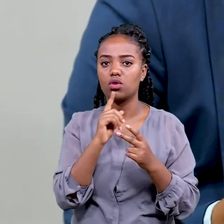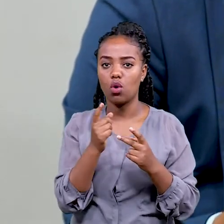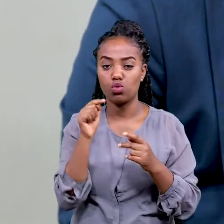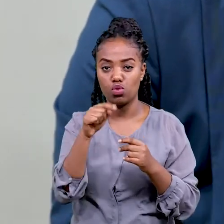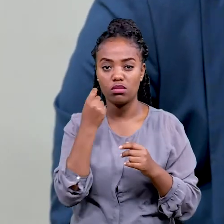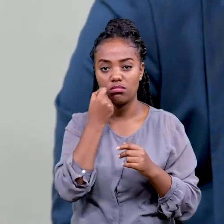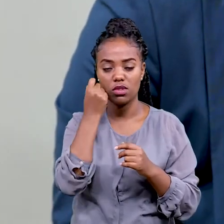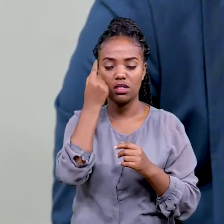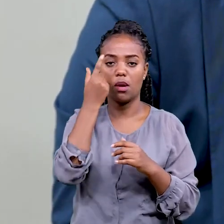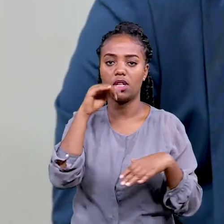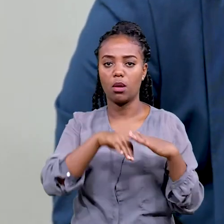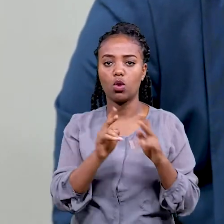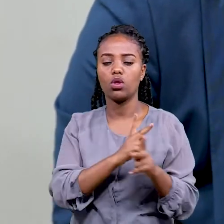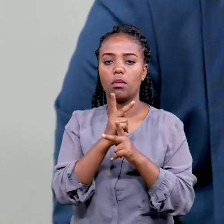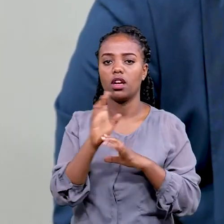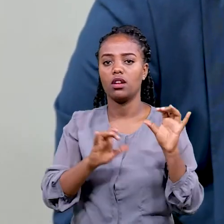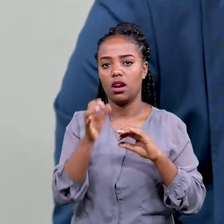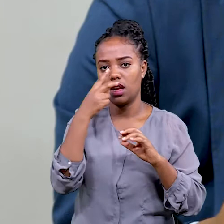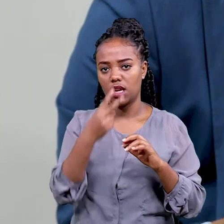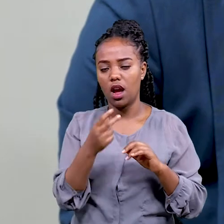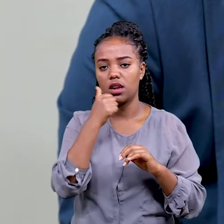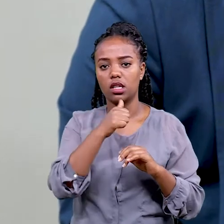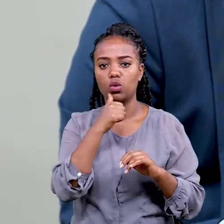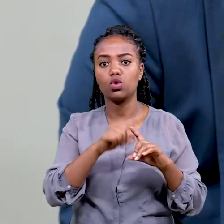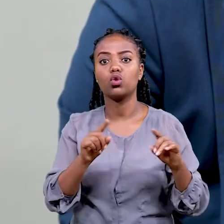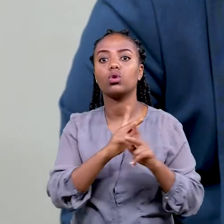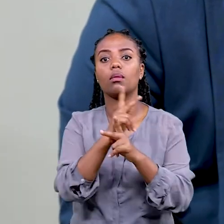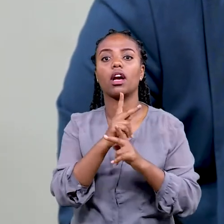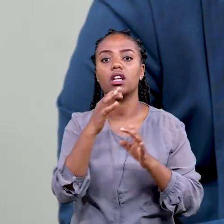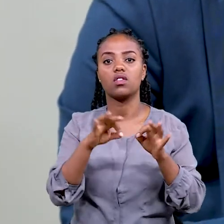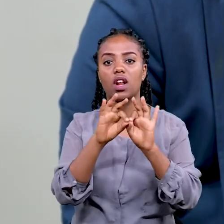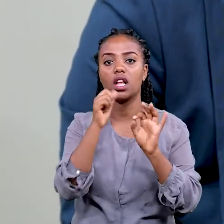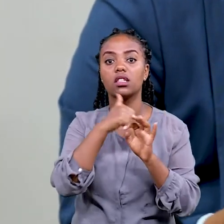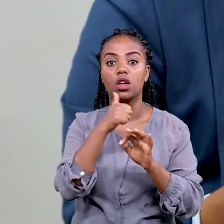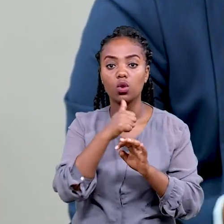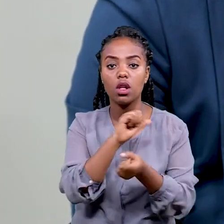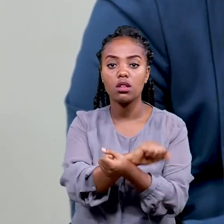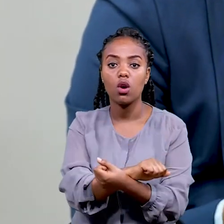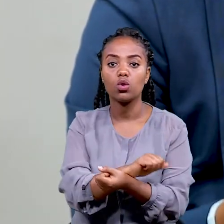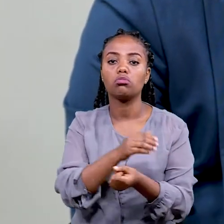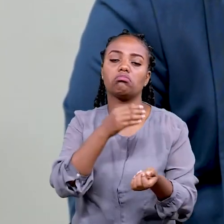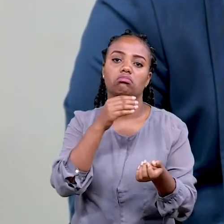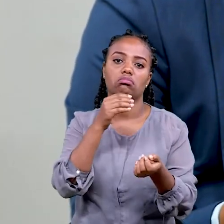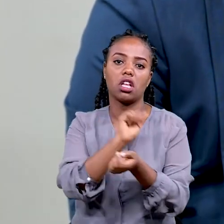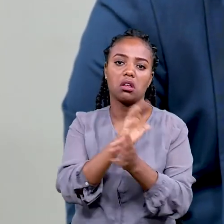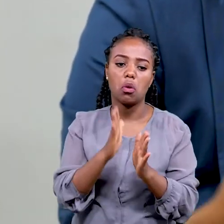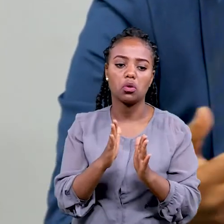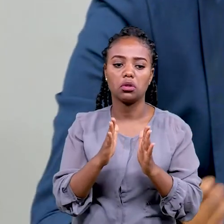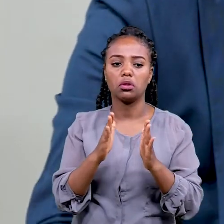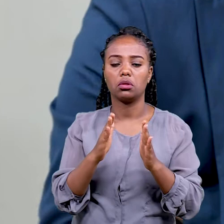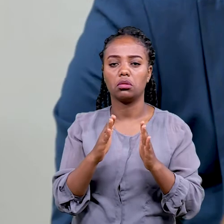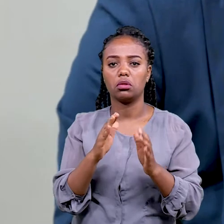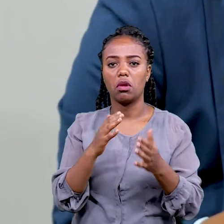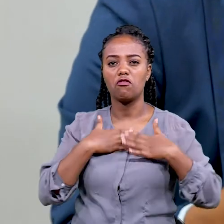ከግንዛቤ አስገብቶ ጥበቃ እንዲደረግላቸው ያሳያል። ሴቶችም ልዩ ጥበቃ ያስፈልጋቸዋል። የሴት ታራሚዎች በሚታዩበት፣